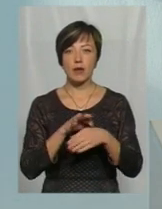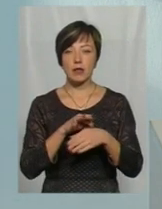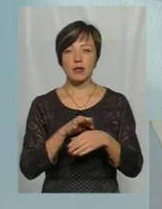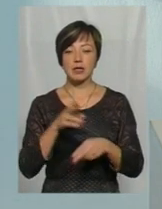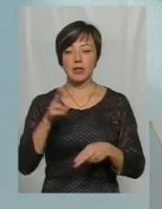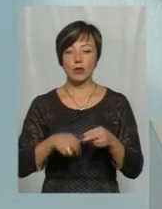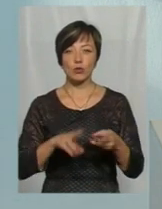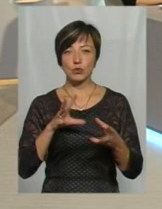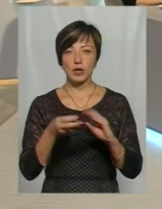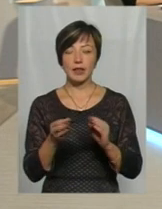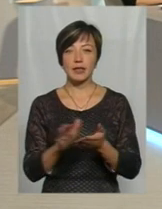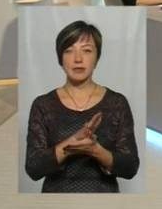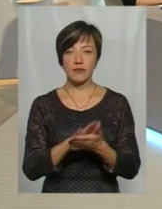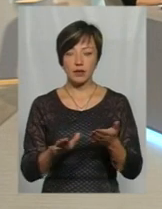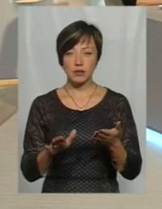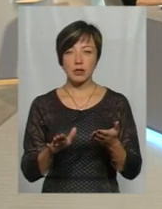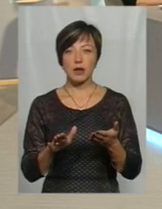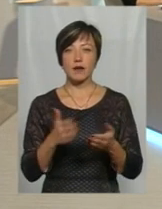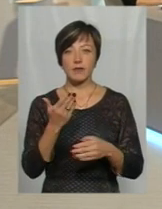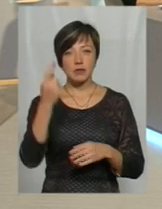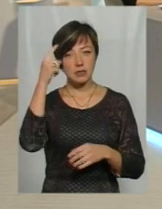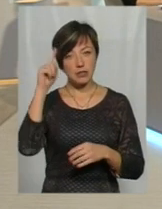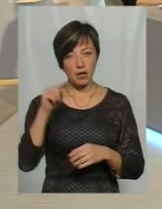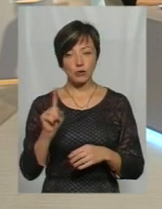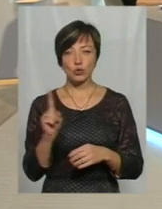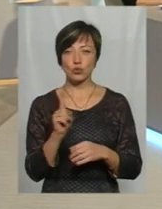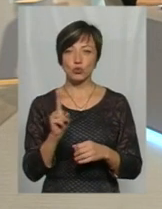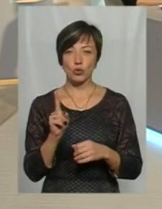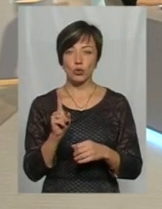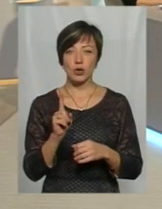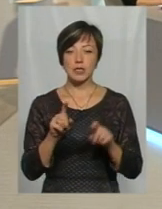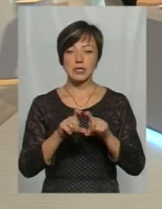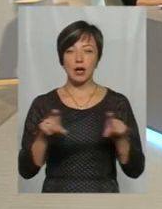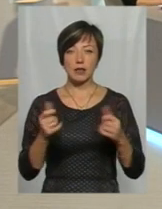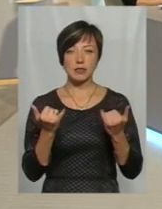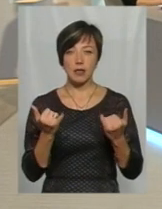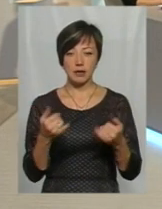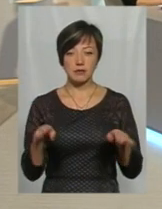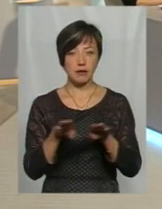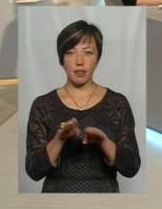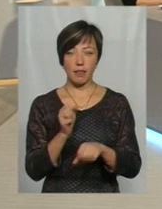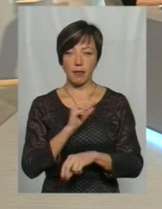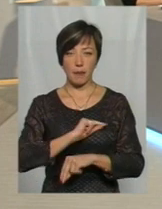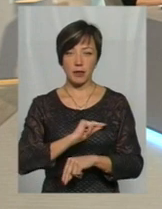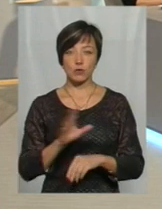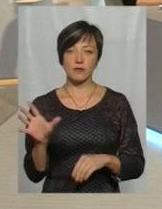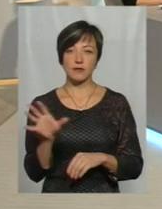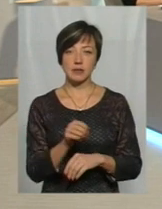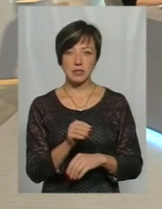заключну дезінфекцію. Ну, як ви, напевно, знаєте, що заклад зараз не працює, тобто